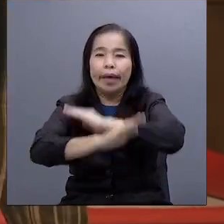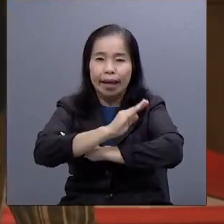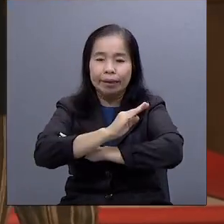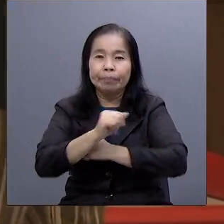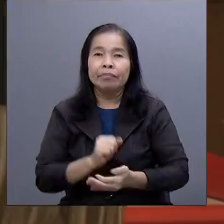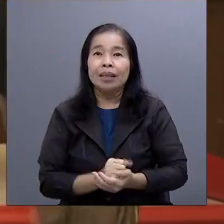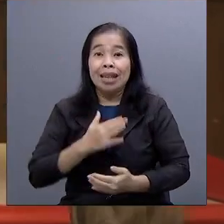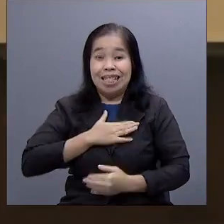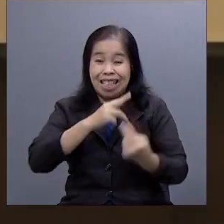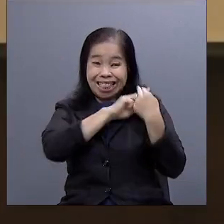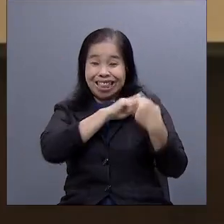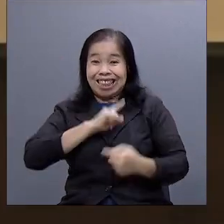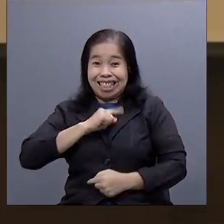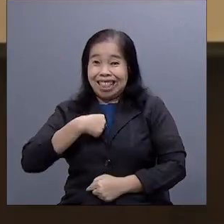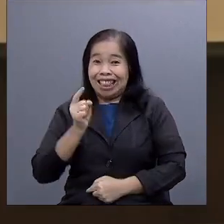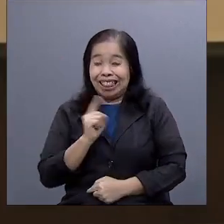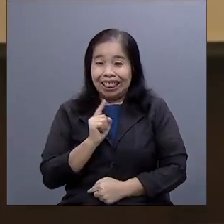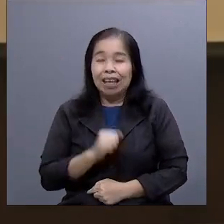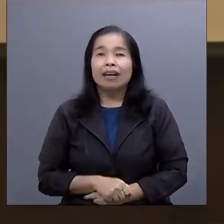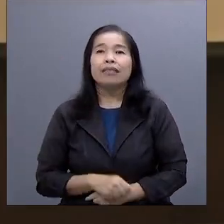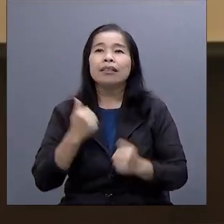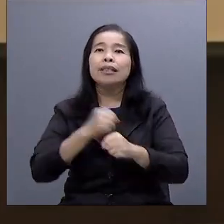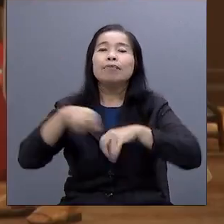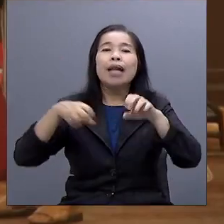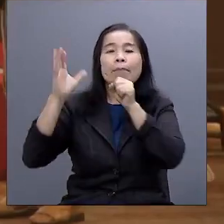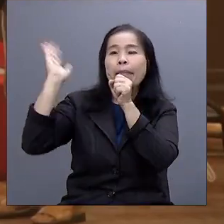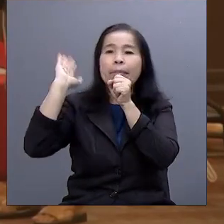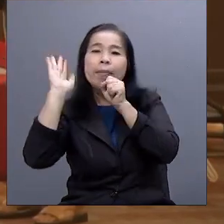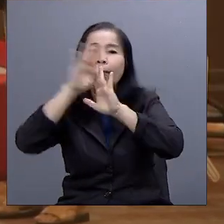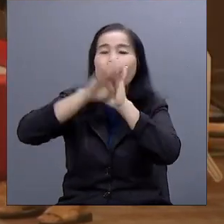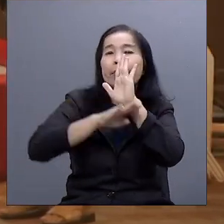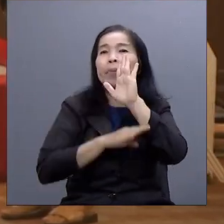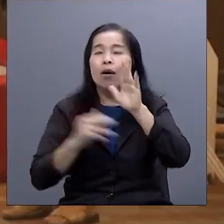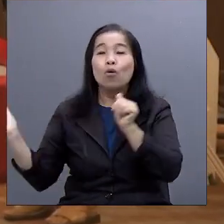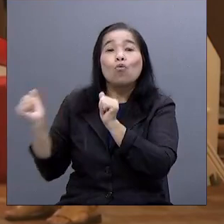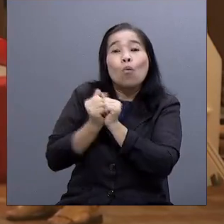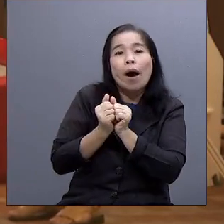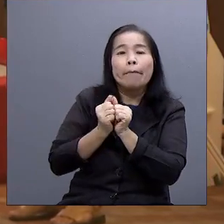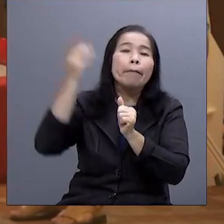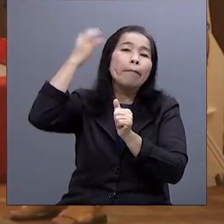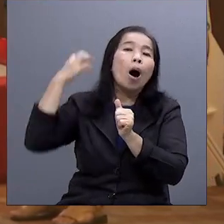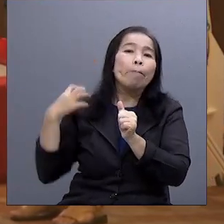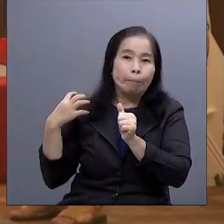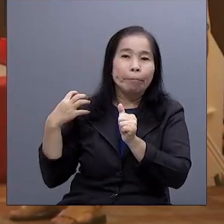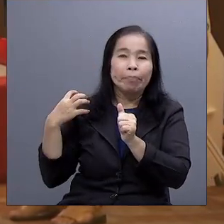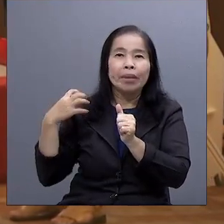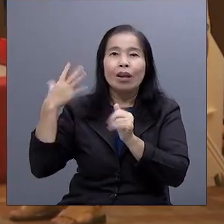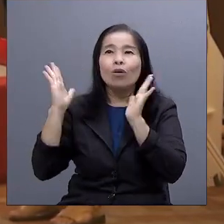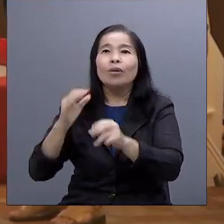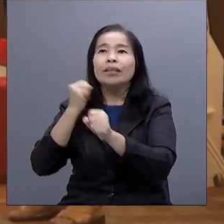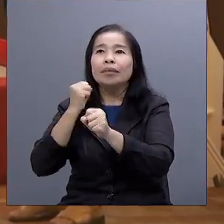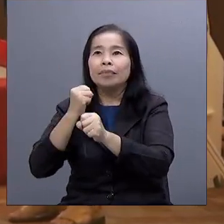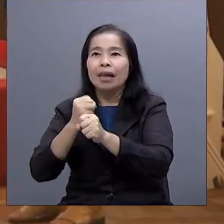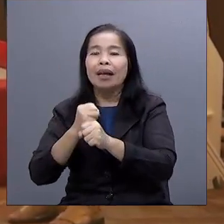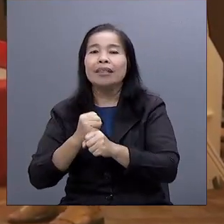หนาทีในวันนี้ก็คือเป็พิธีกรดำเนินรายการค่ะคู่กับพี่... territorial magic